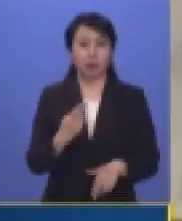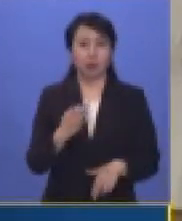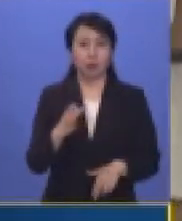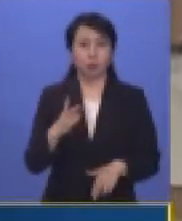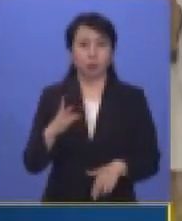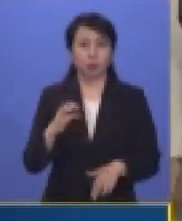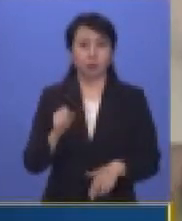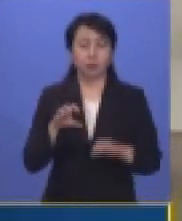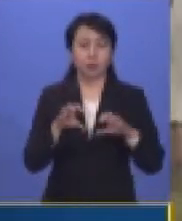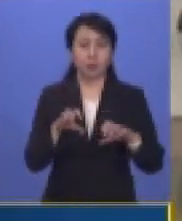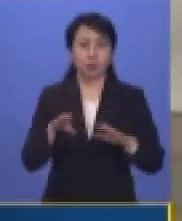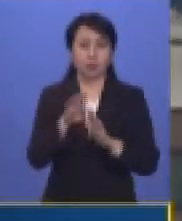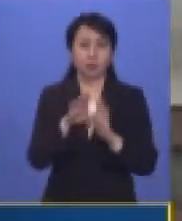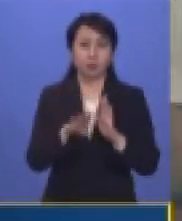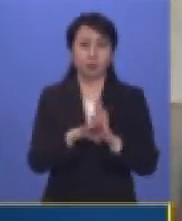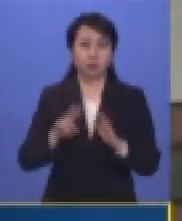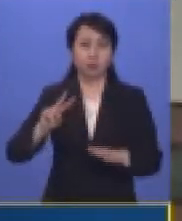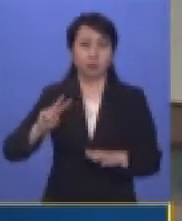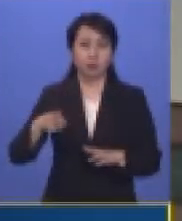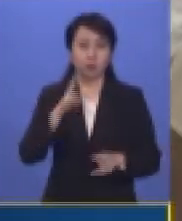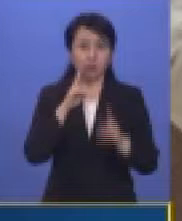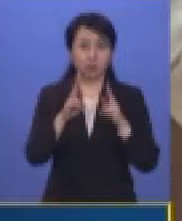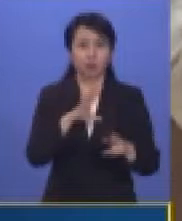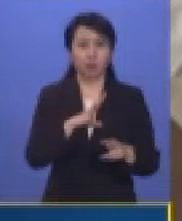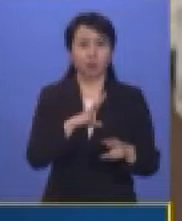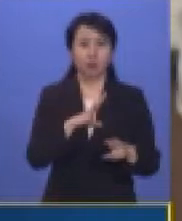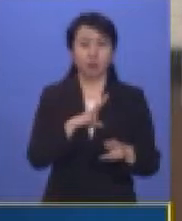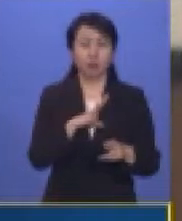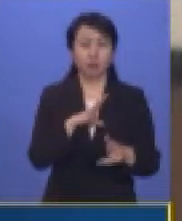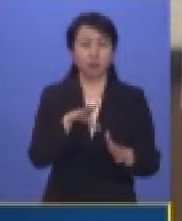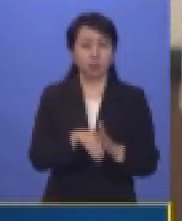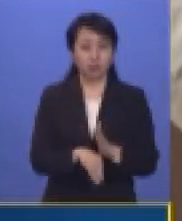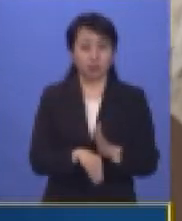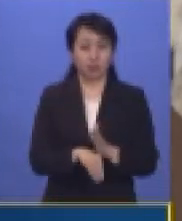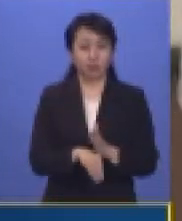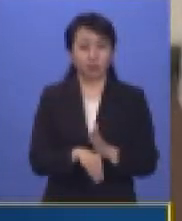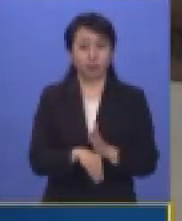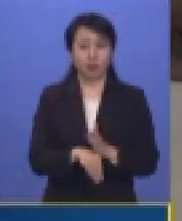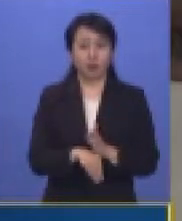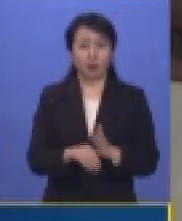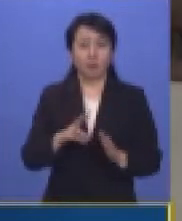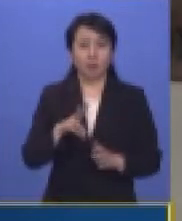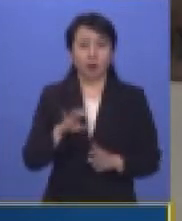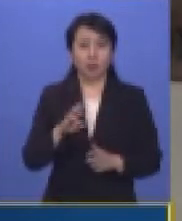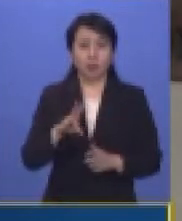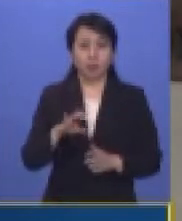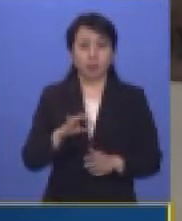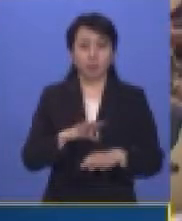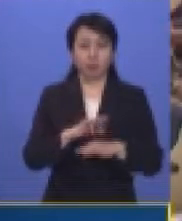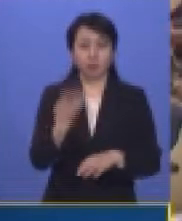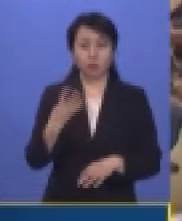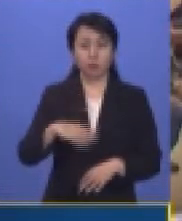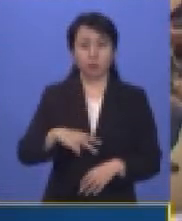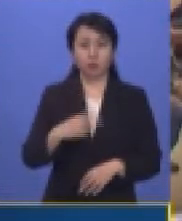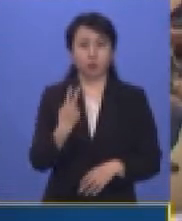Мажилиса Ерлана Кошанова, законодательная повестка второй сессии была достаточно содержательной. И Мажилис, и Сенат провели